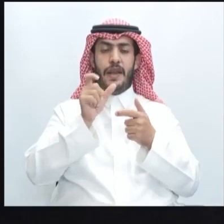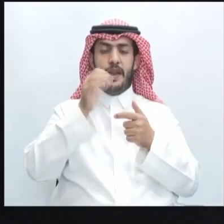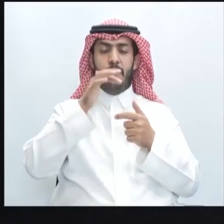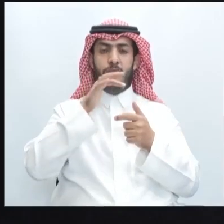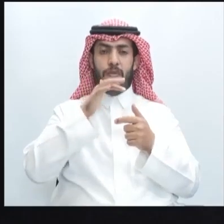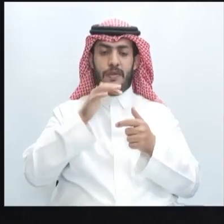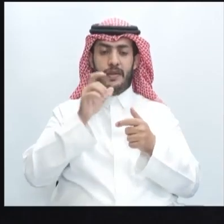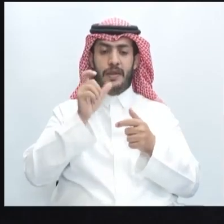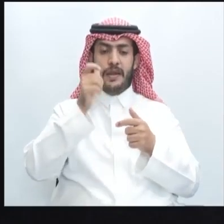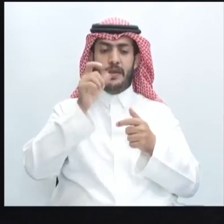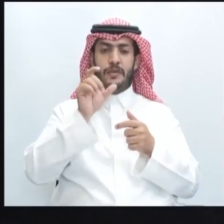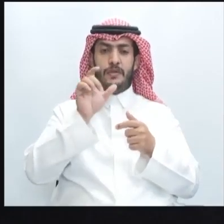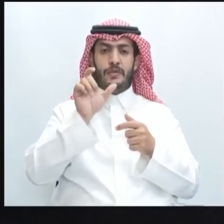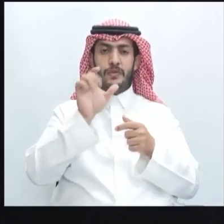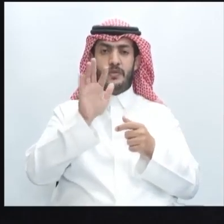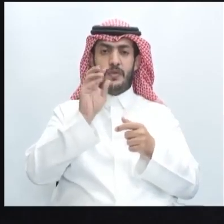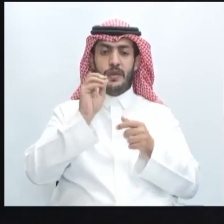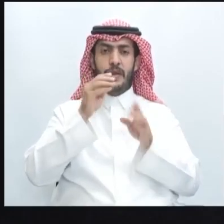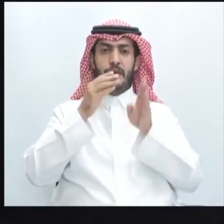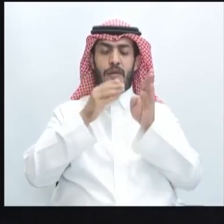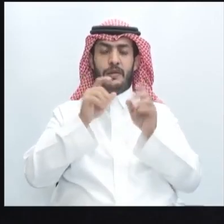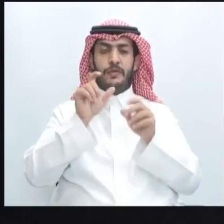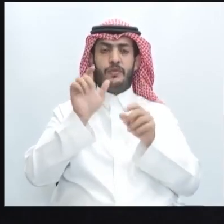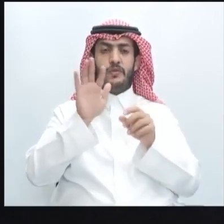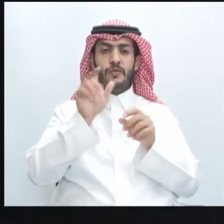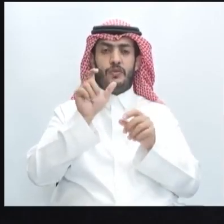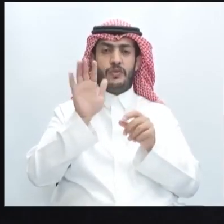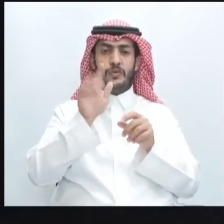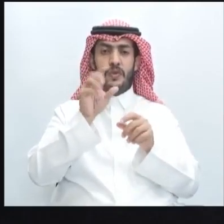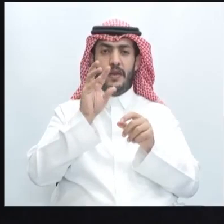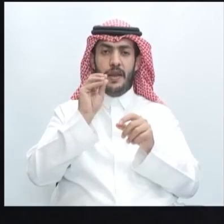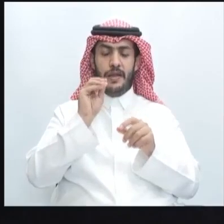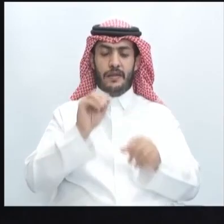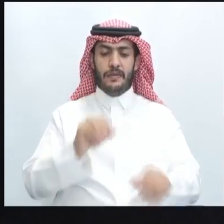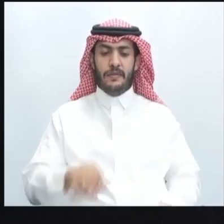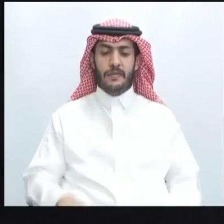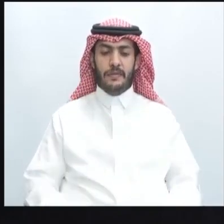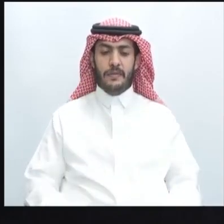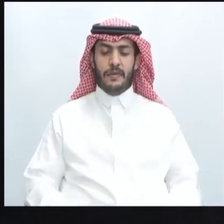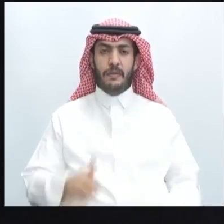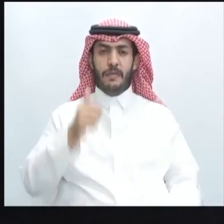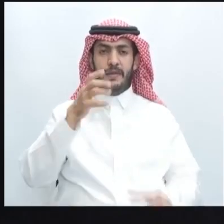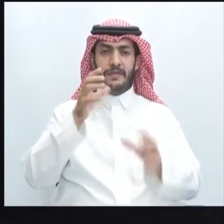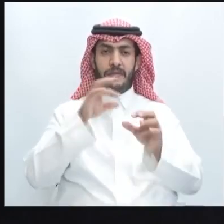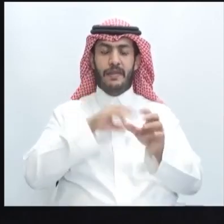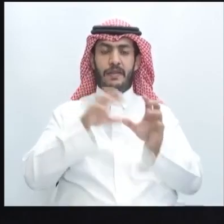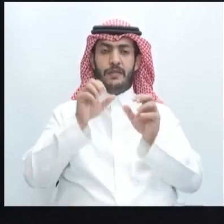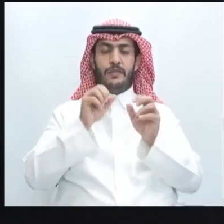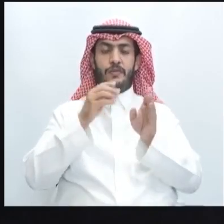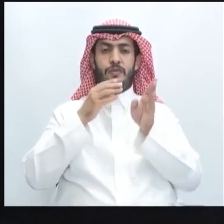السنه المطهره السنه المطهره فهي مهيمنه على هذه القوانين فنستطيع ان نستمد منها